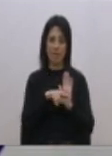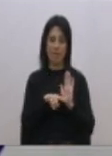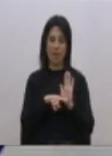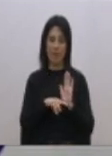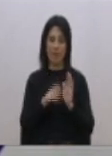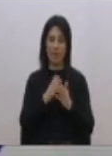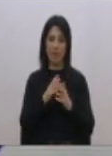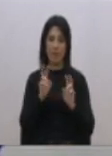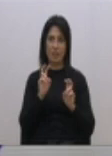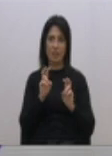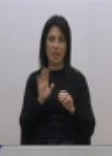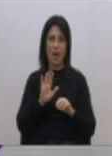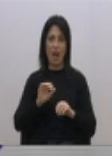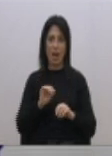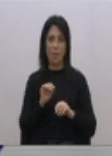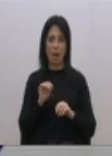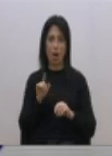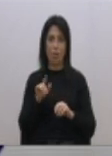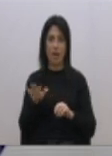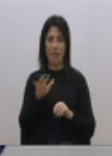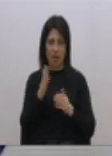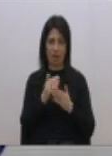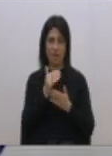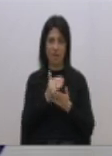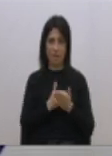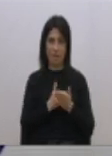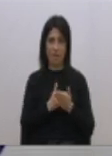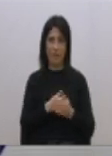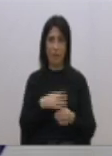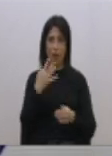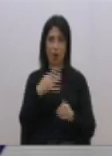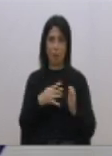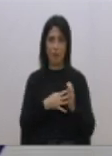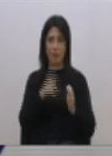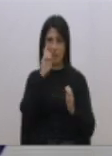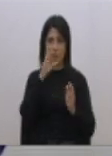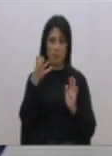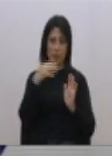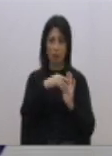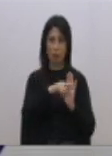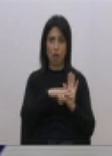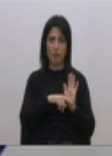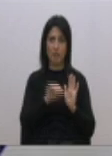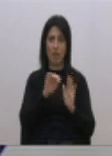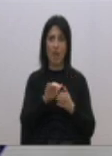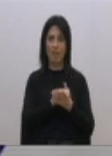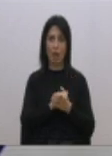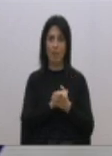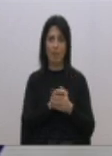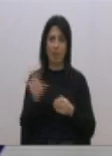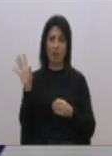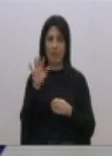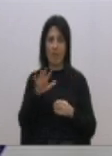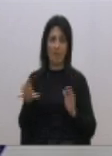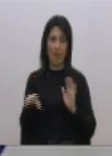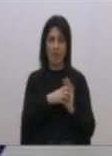ეგრეთ წოდებული არამეგობარი ქვეყნები, 49 სახელმწიფო, მათ შორის ევროკავშირის ყველა